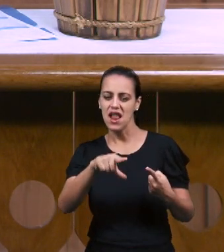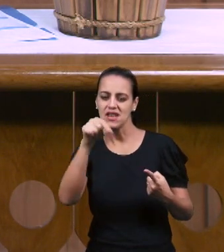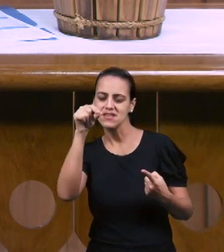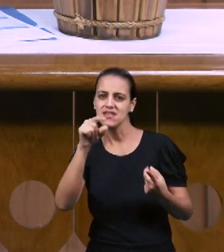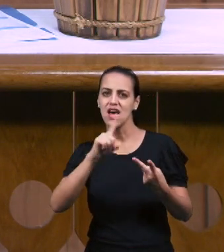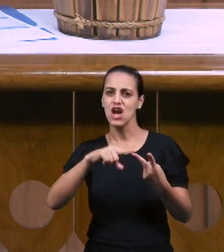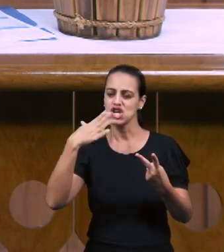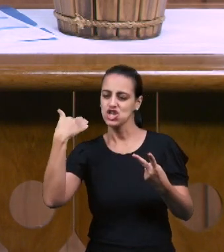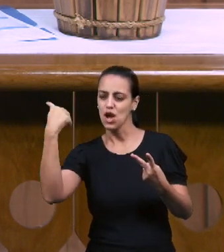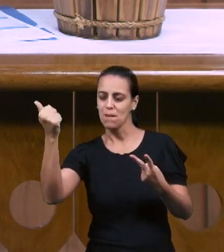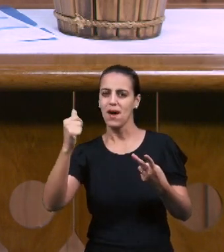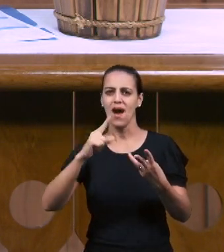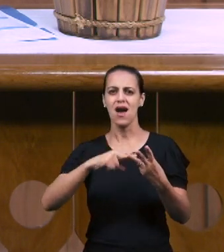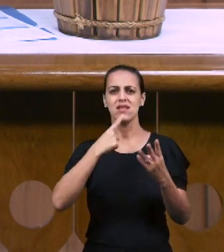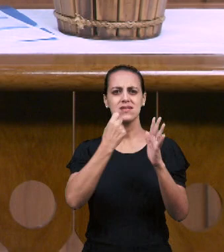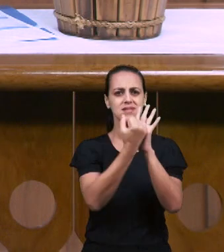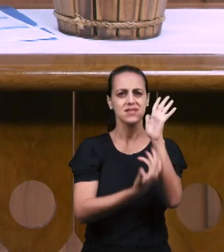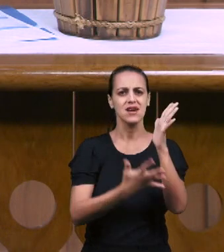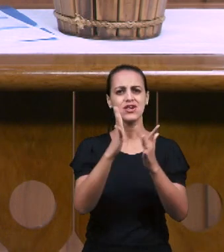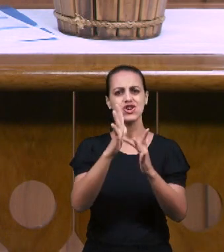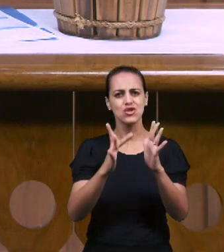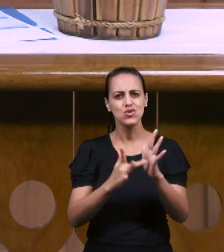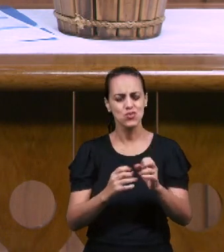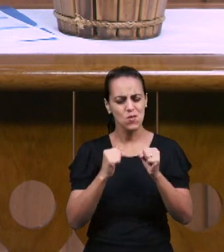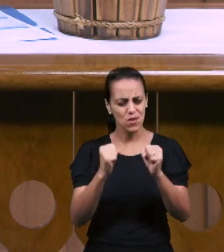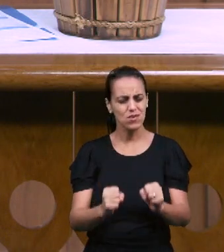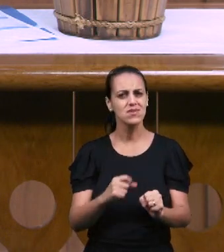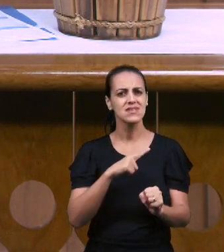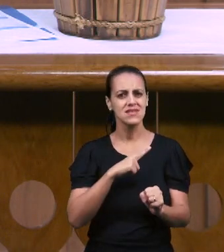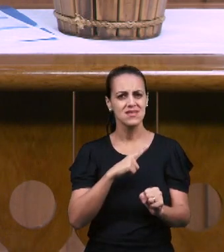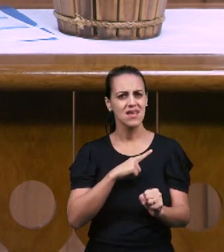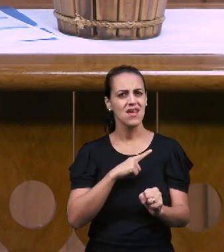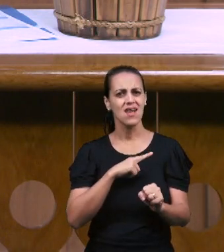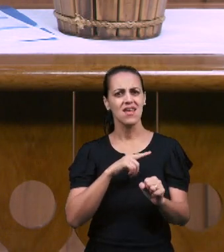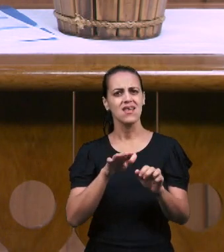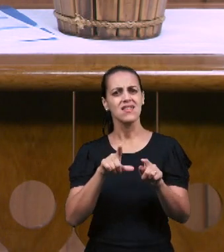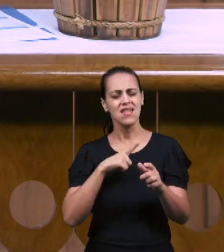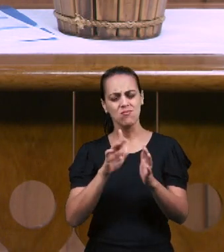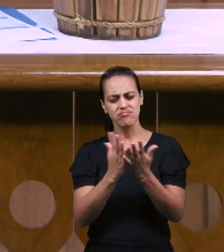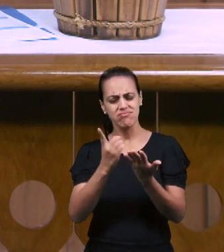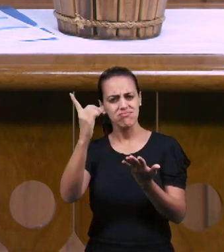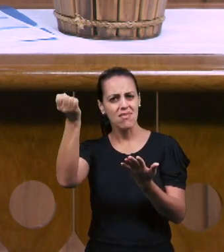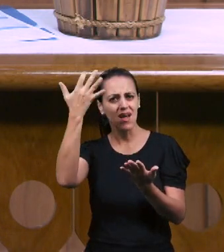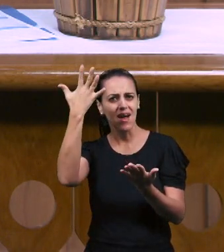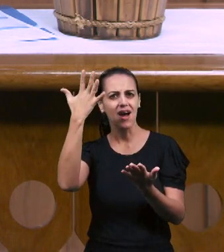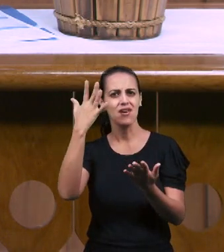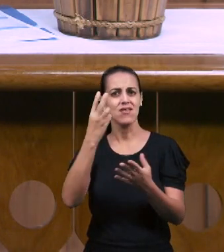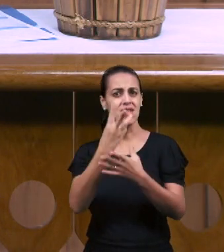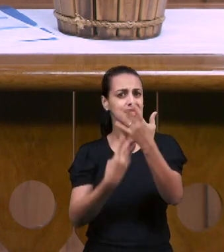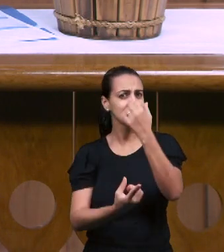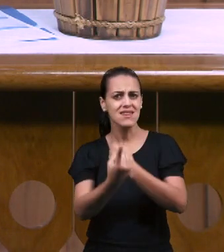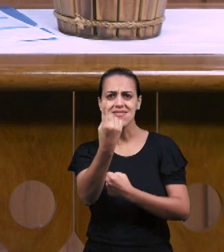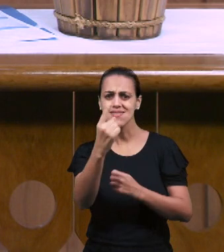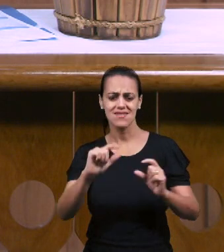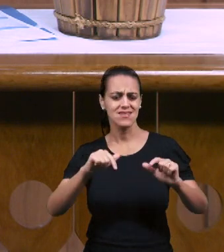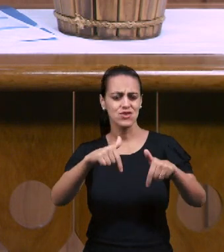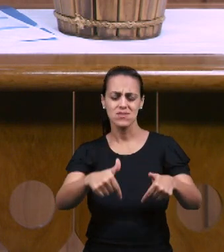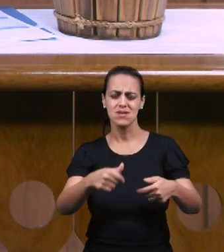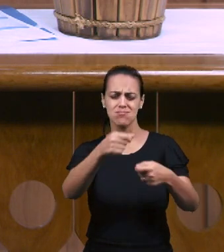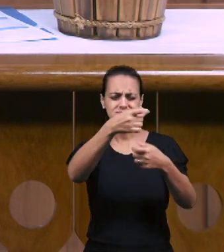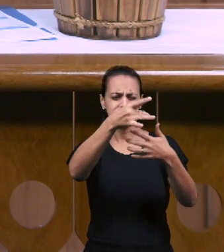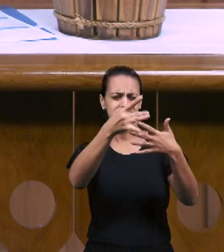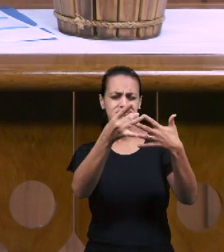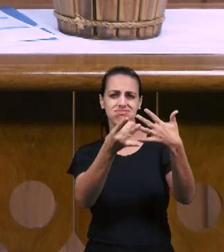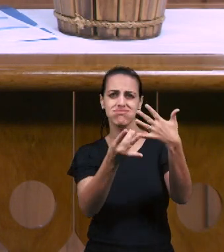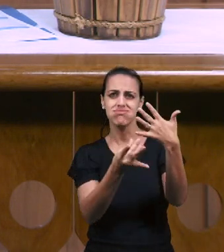l'élection, l'appel, le pouvoir du sang de Jésus. Nous allons retrouver la parole, nous allons retrouver la Trinité qui opère dans la vie de